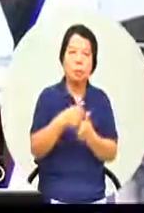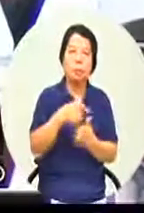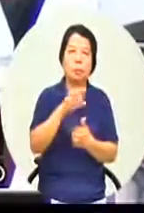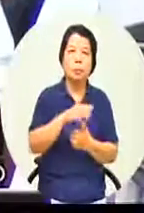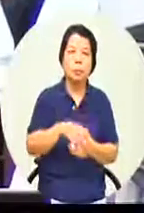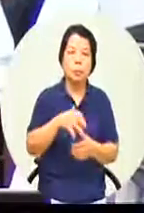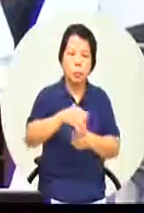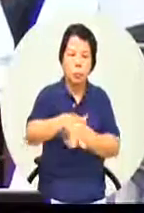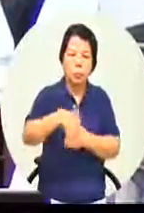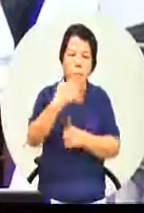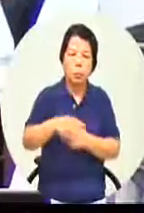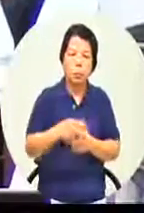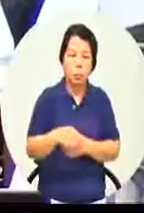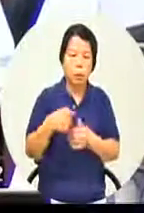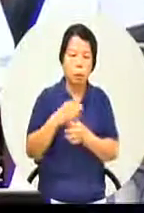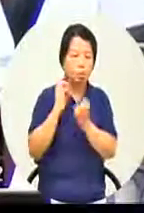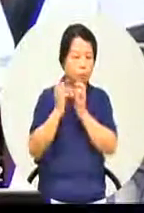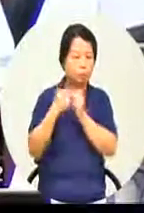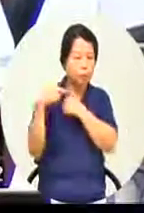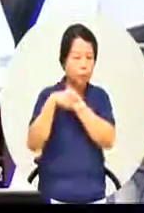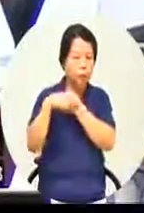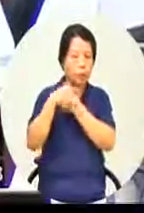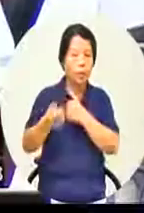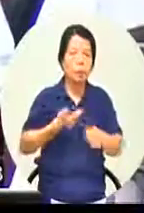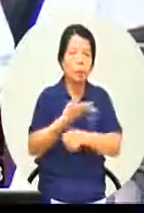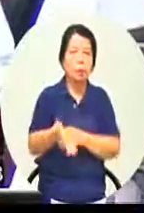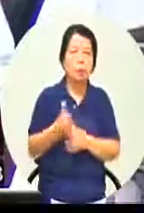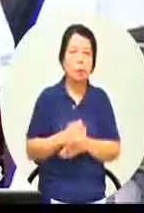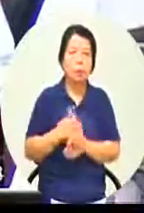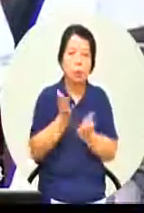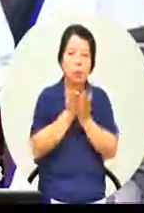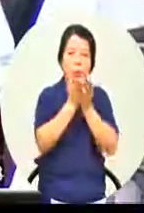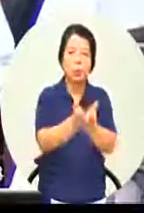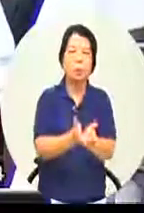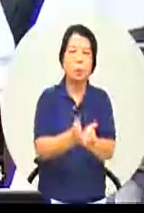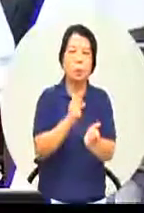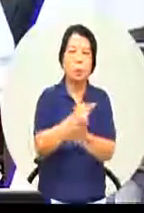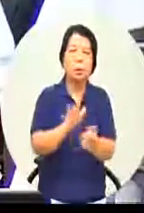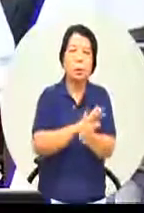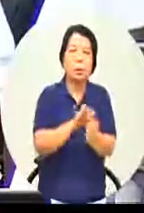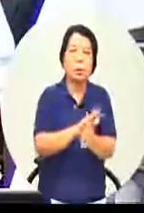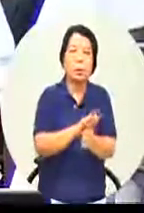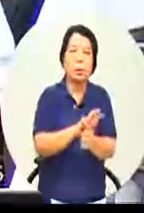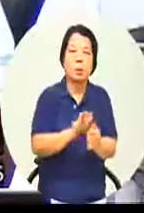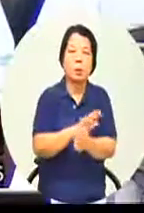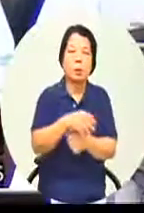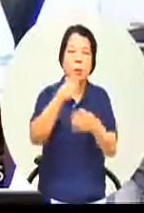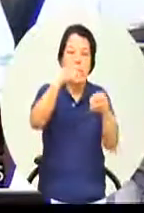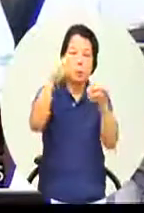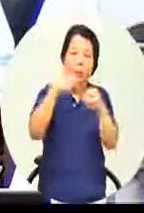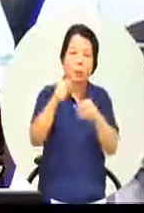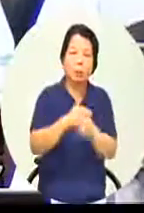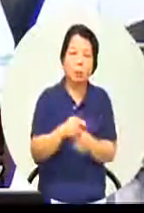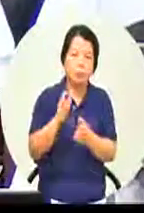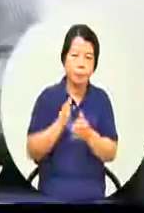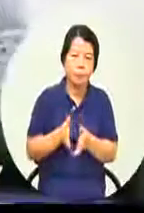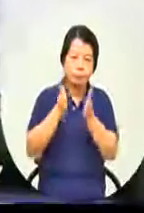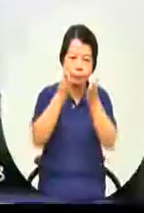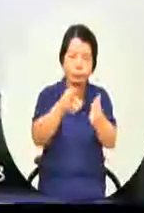局处大家再来思考怎么样让我们的船能够顺利的往这个爱河之心的方向。对，谢谢。